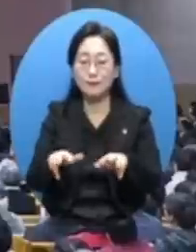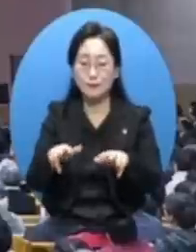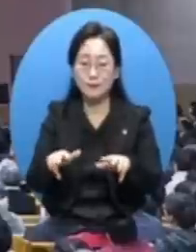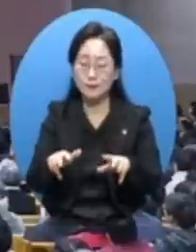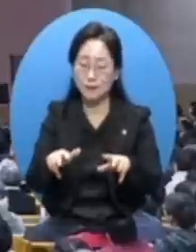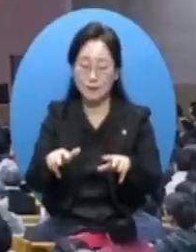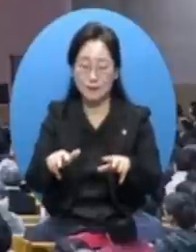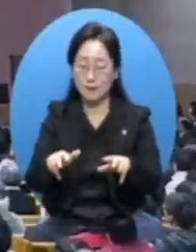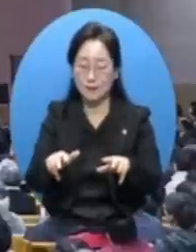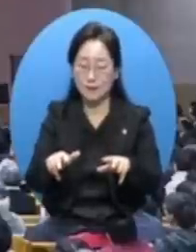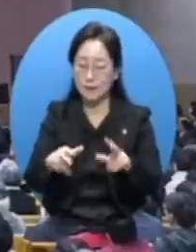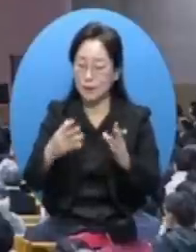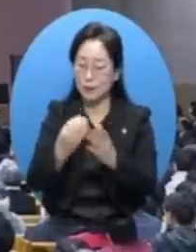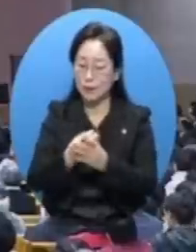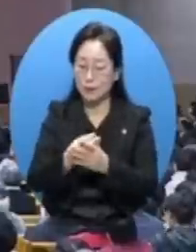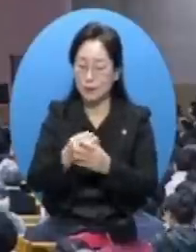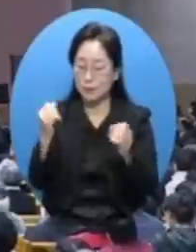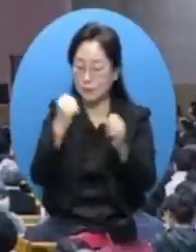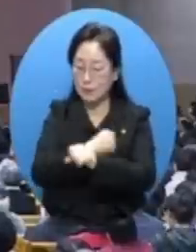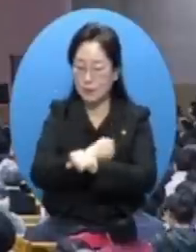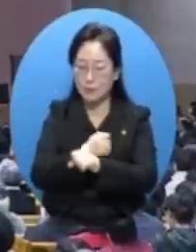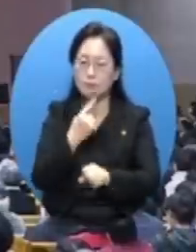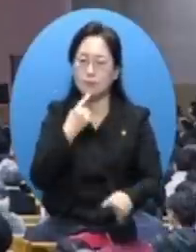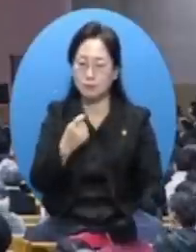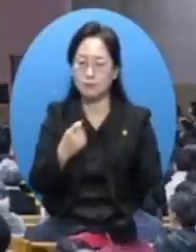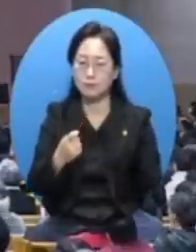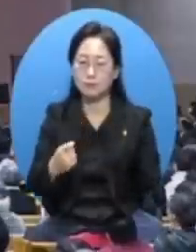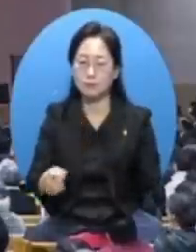완전히 길바닥에 내던져지게 됐는데